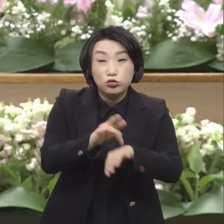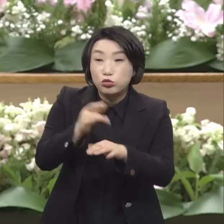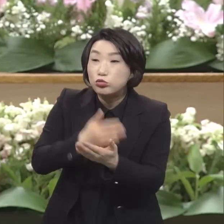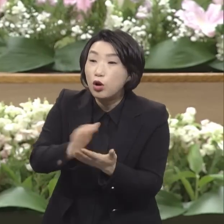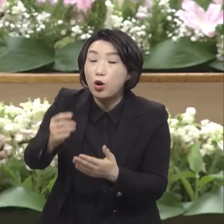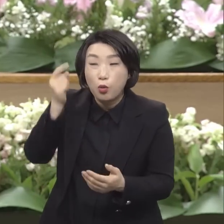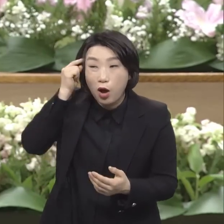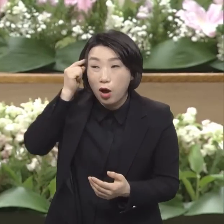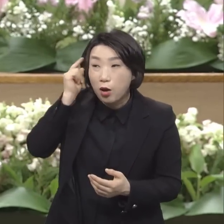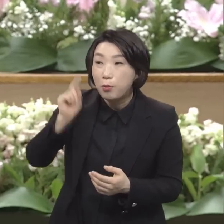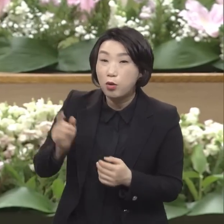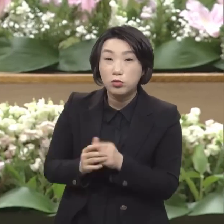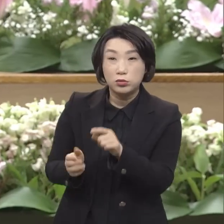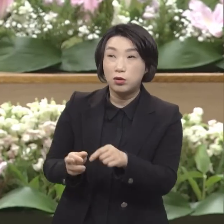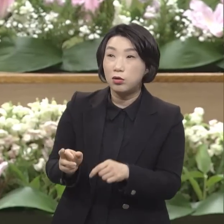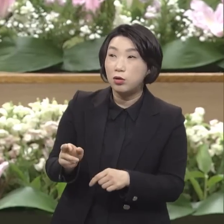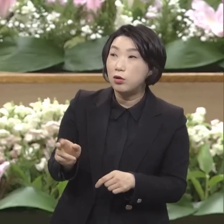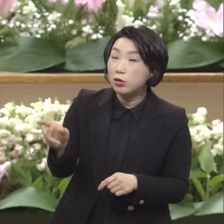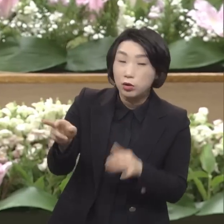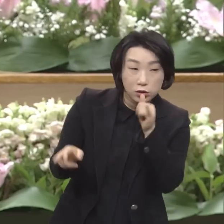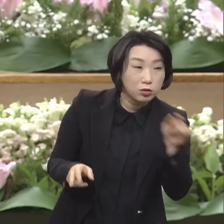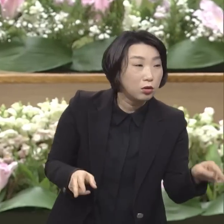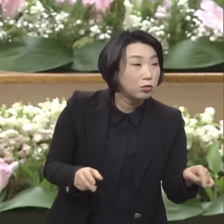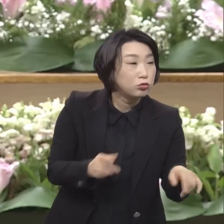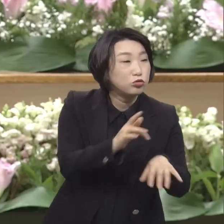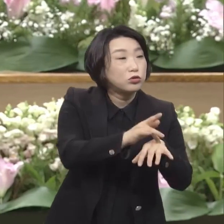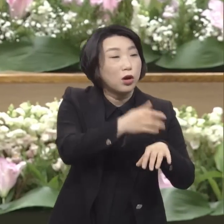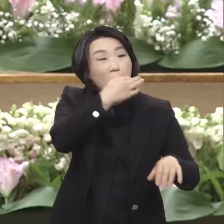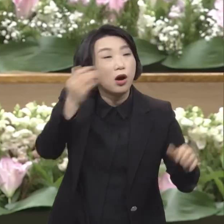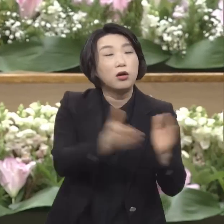쫓아내고 흙 잡는 걸 보면 이 귀신과 한 패거리야.